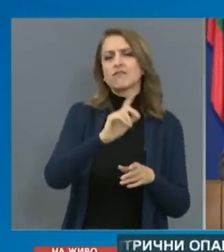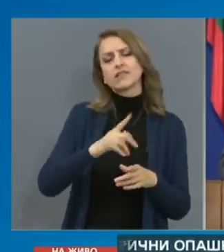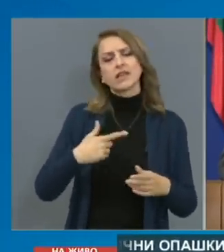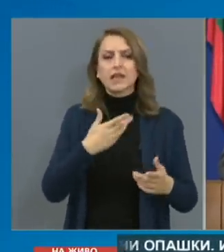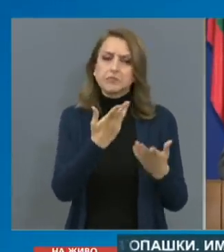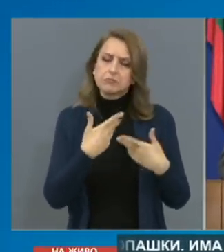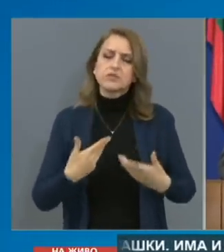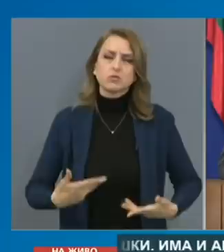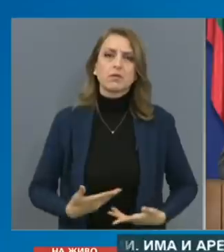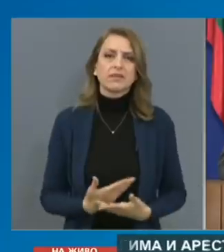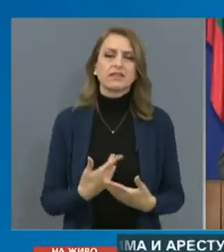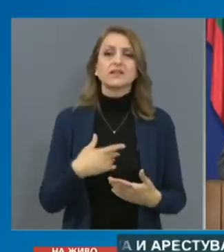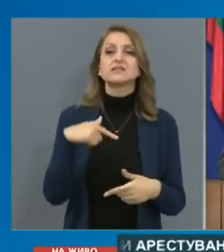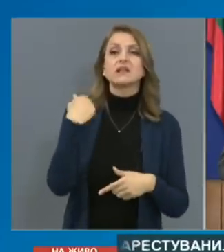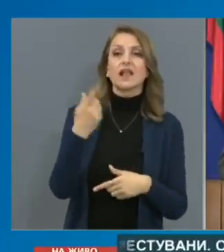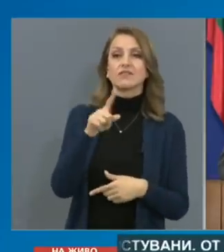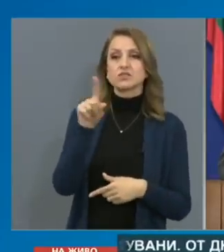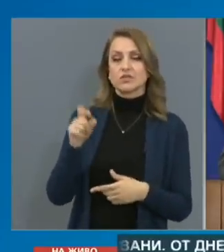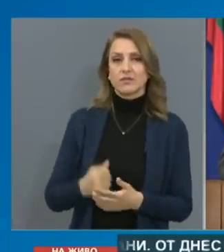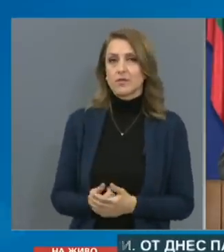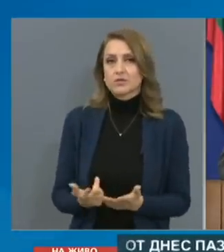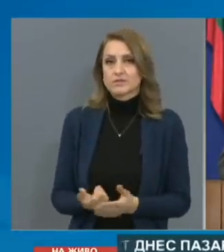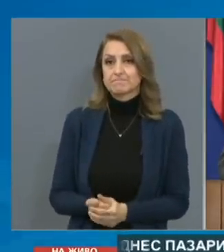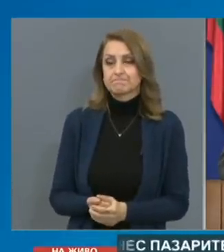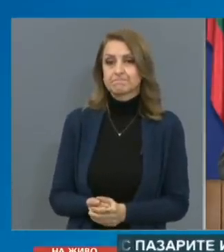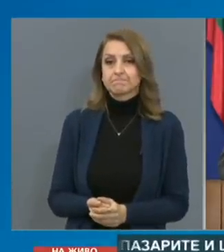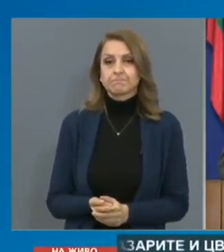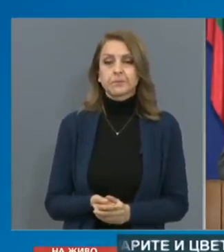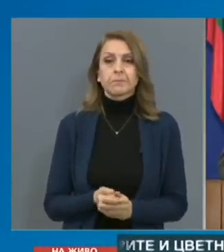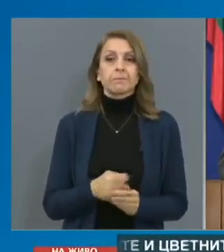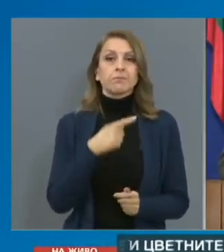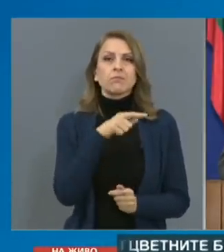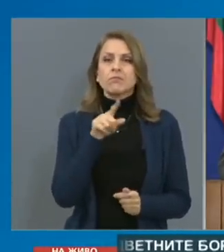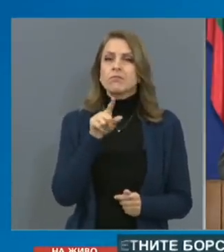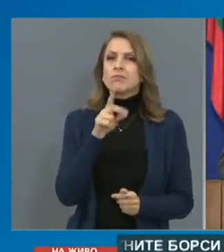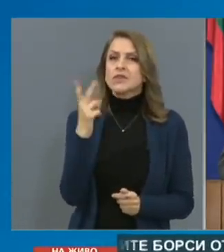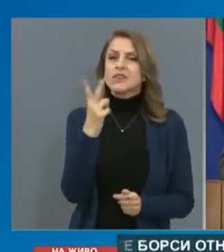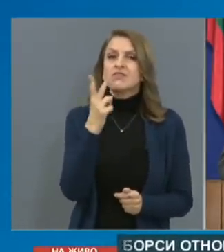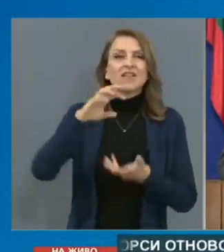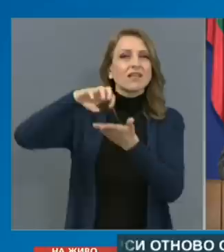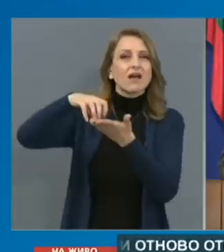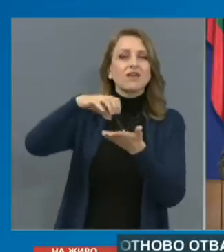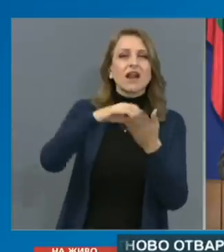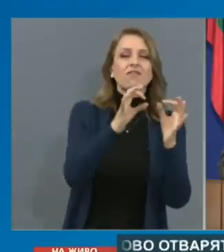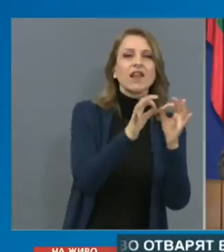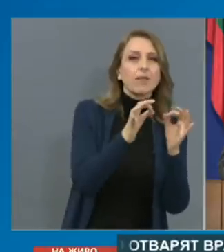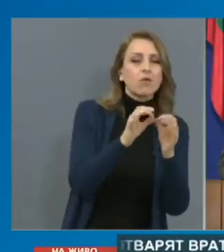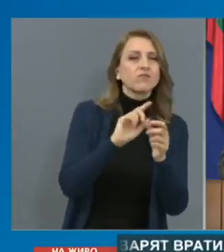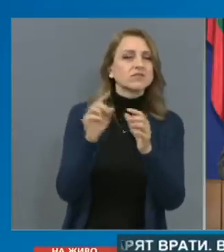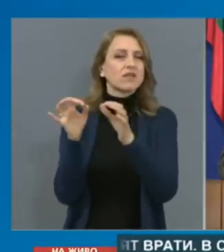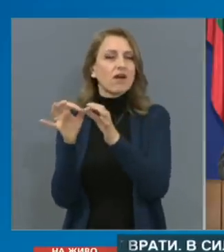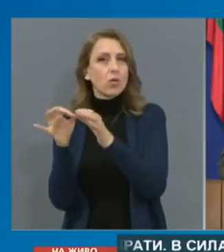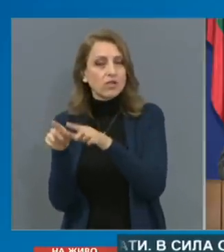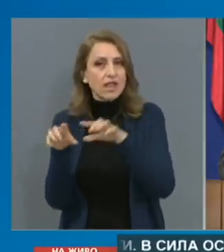нас. Във връзка с резултатите, доктор Кунчев, вие казахте двата квартала, че са, така знаем, че се тества